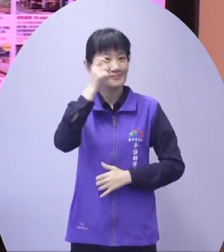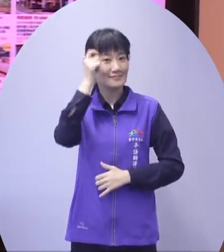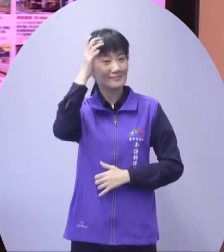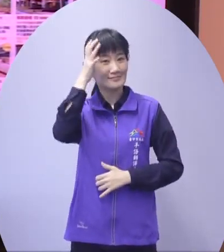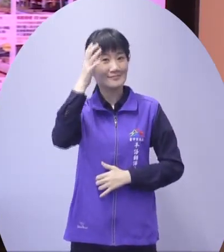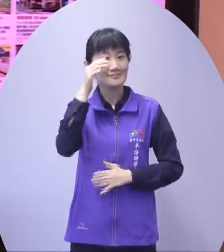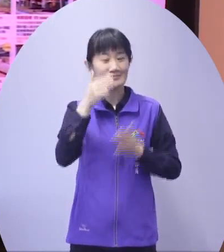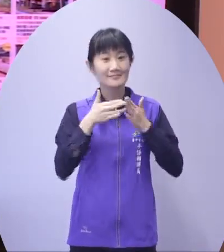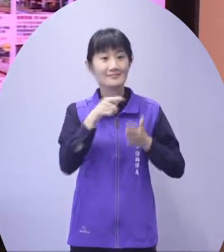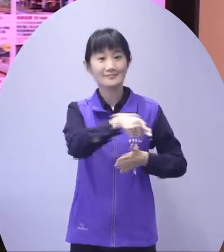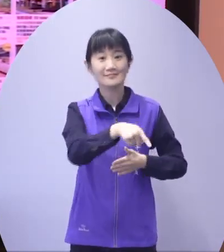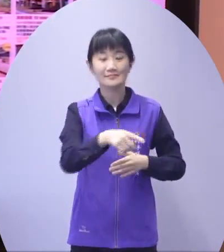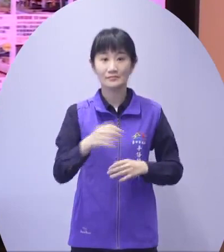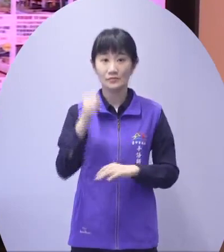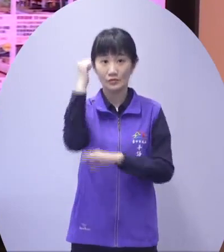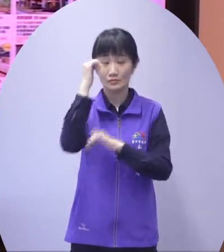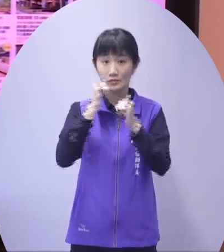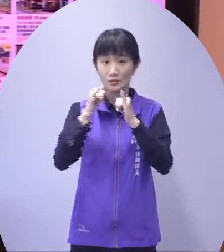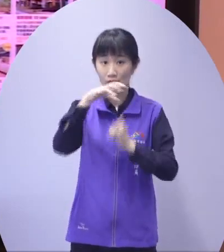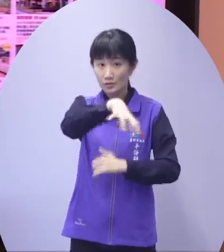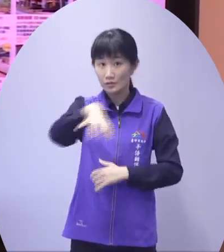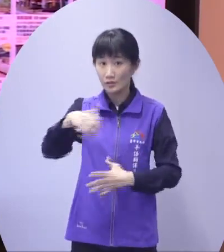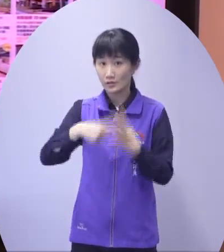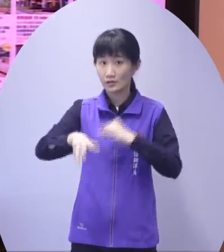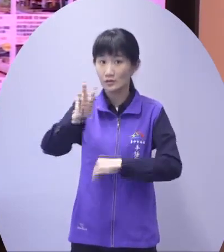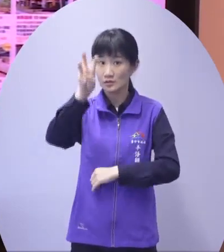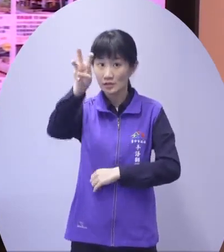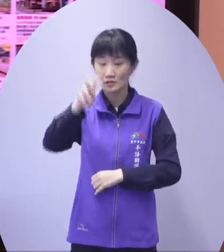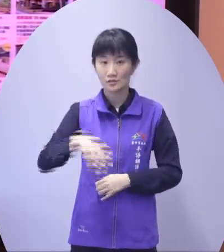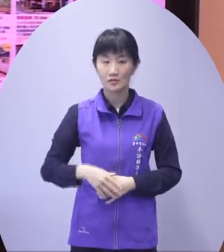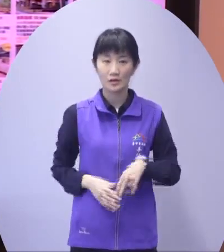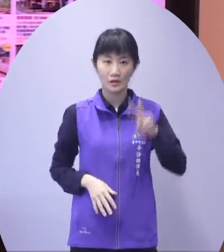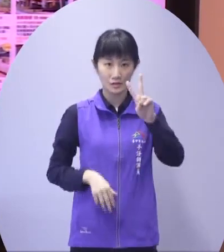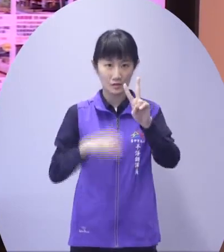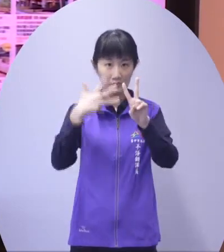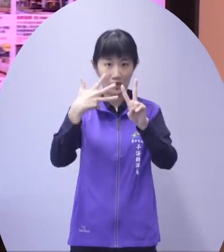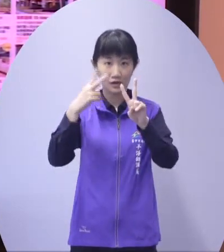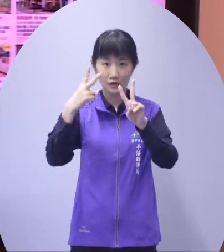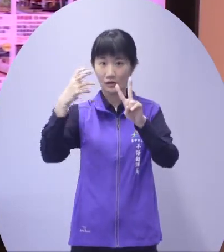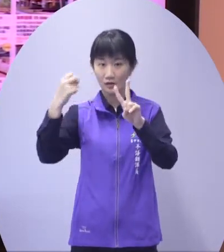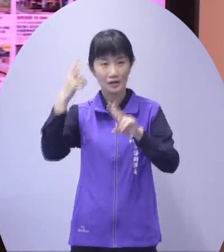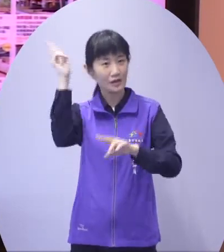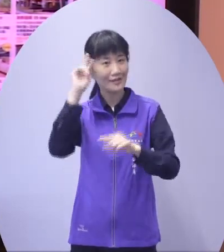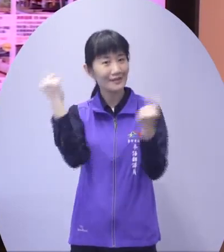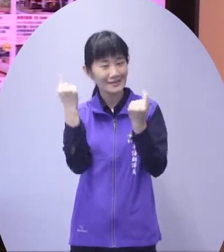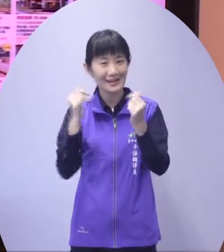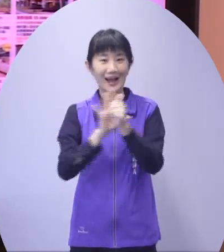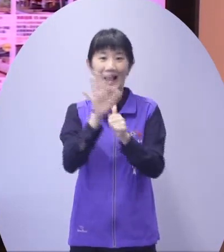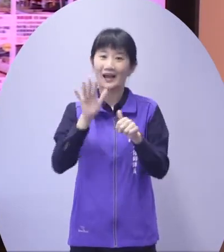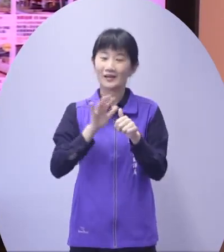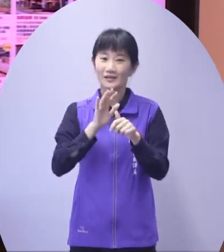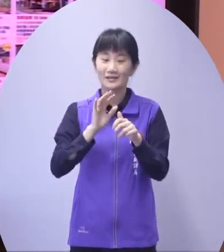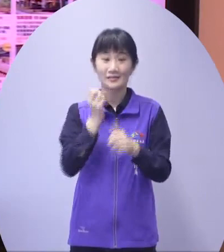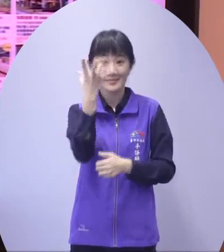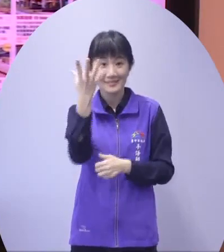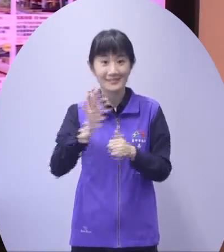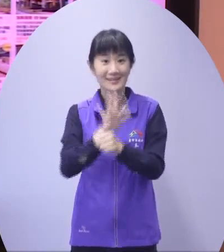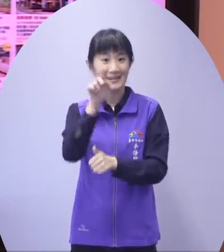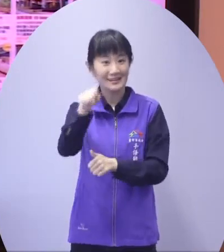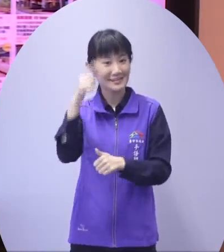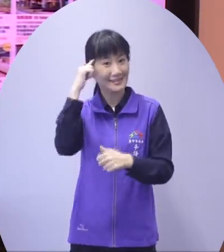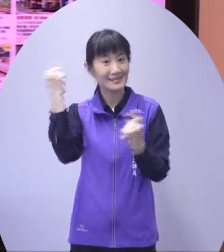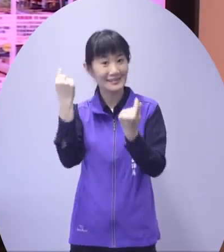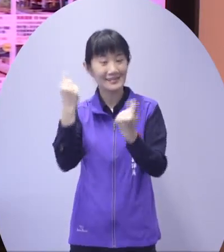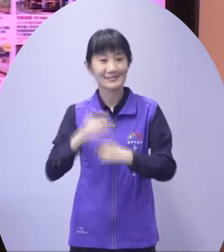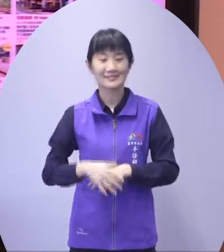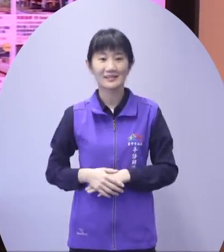呢，有30家的民宿业者联合推出了一个2820爱花爱你的住房专案哦。那这专案其实去年曾经推